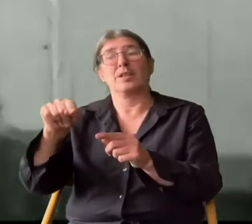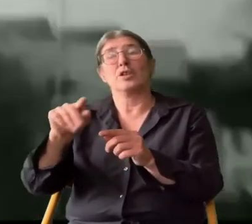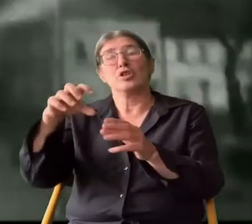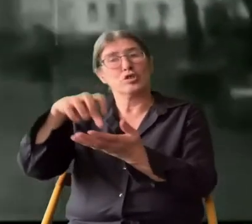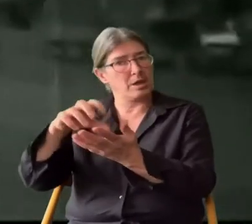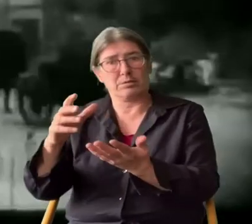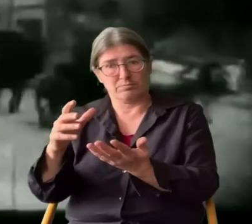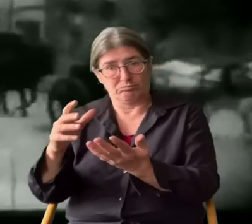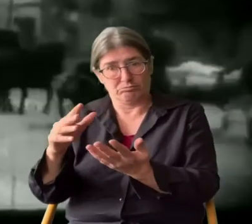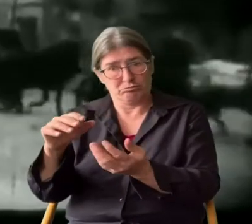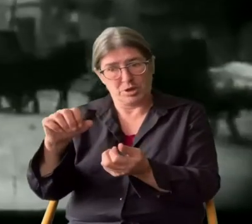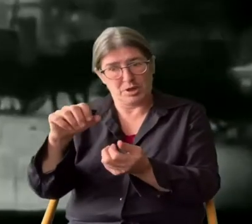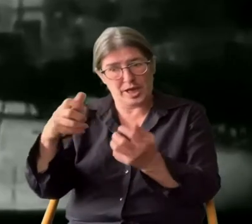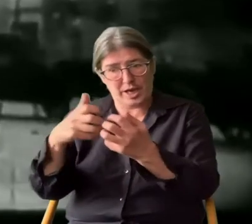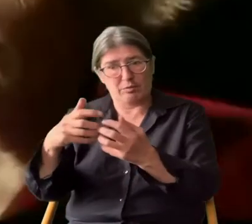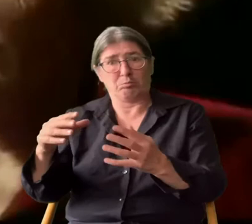Krieg verschont geblieben war.